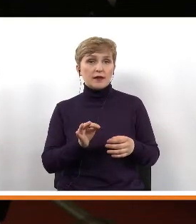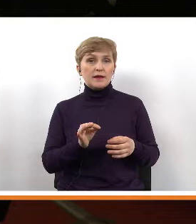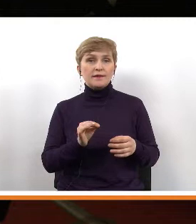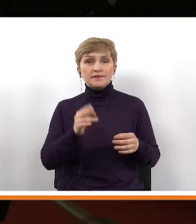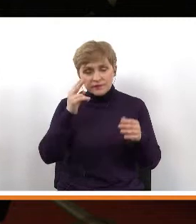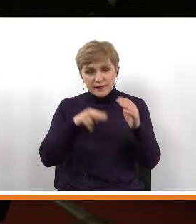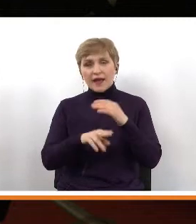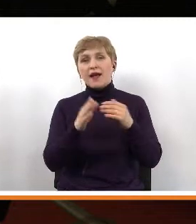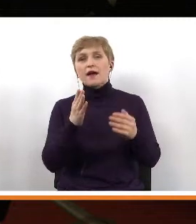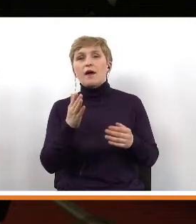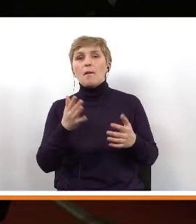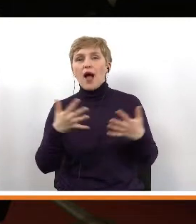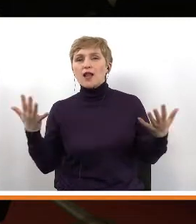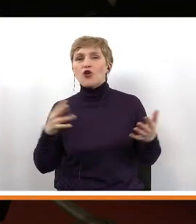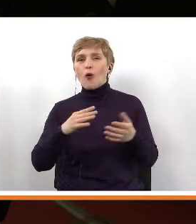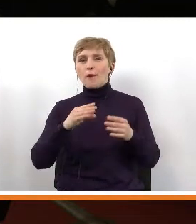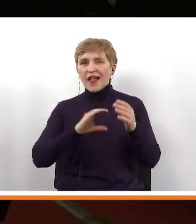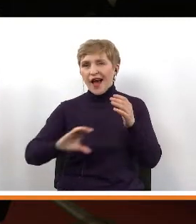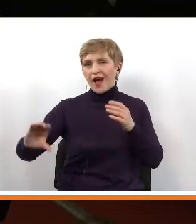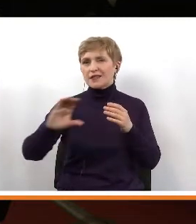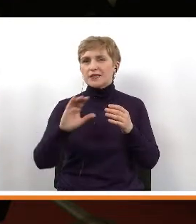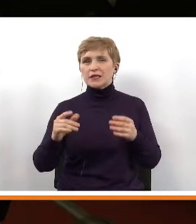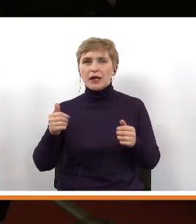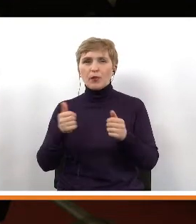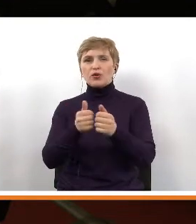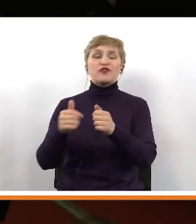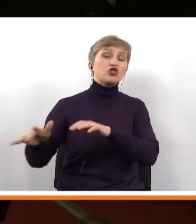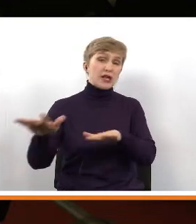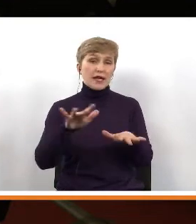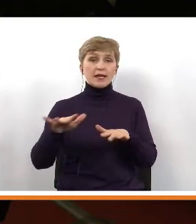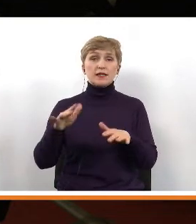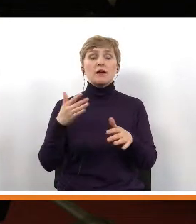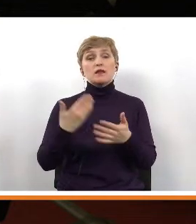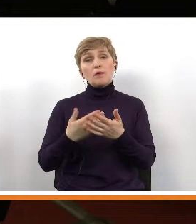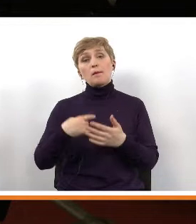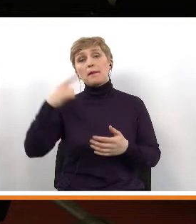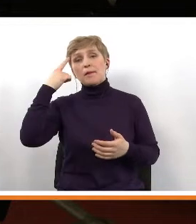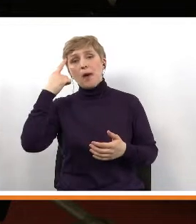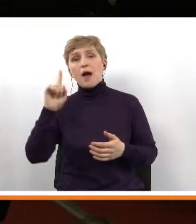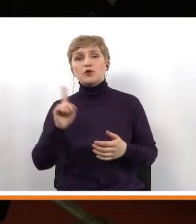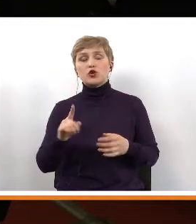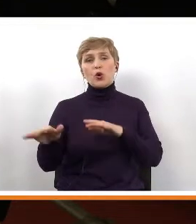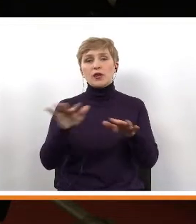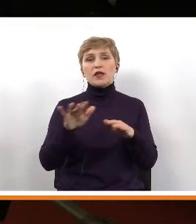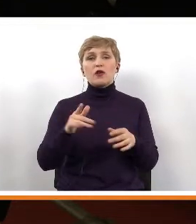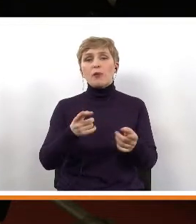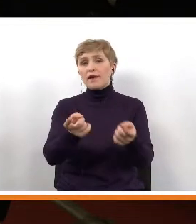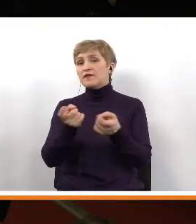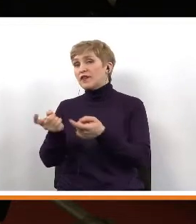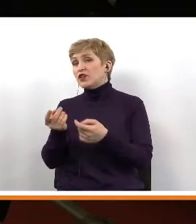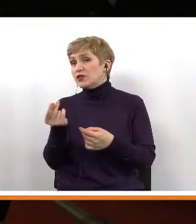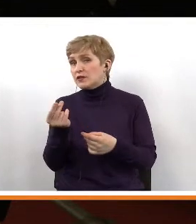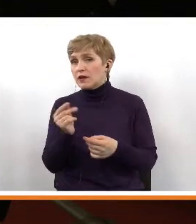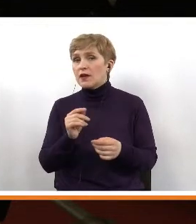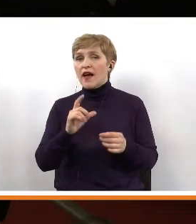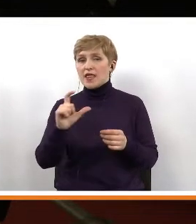кроется большой пласт сопутствующей деятельности. Мы, например, понимаем, что деятельность по привлечению средств в